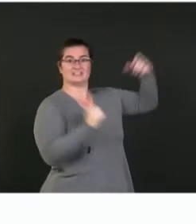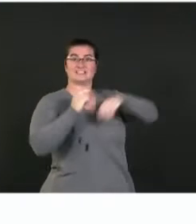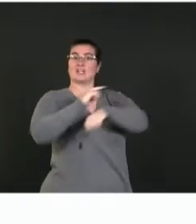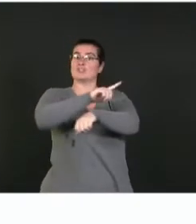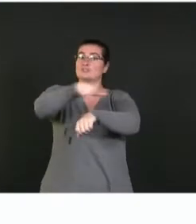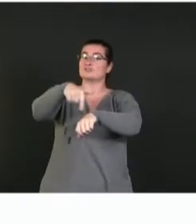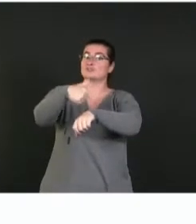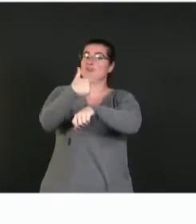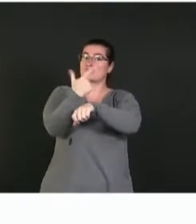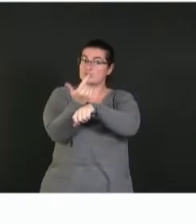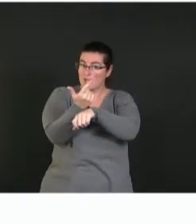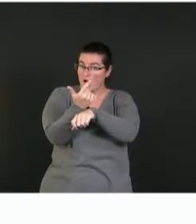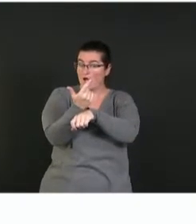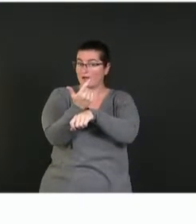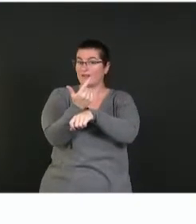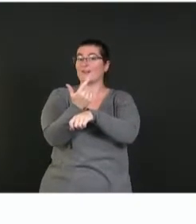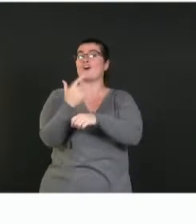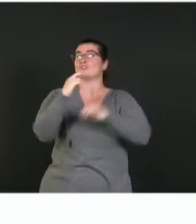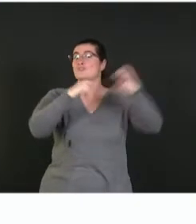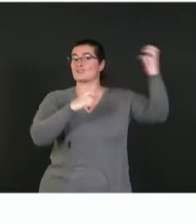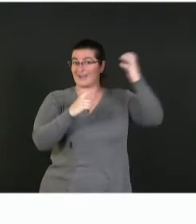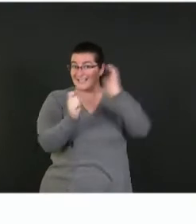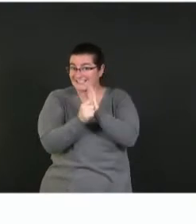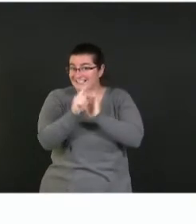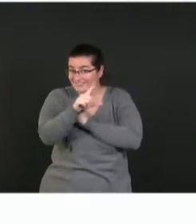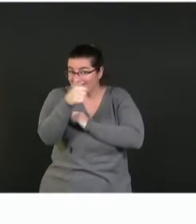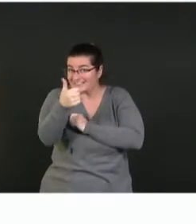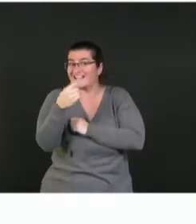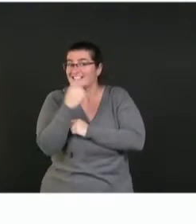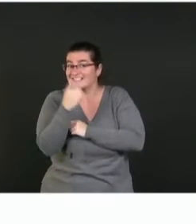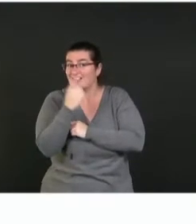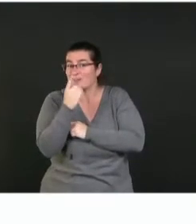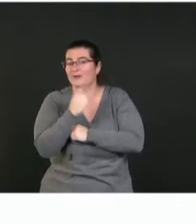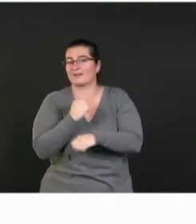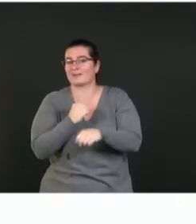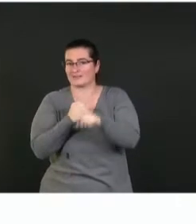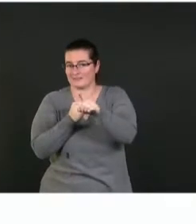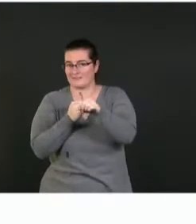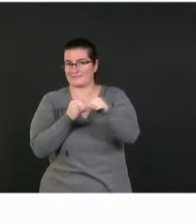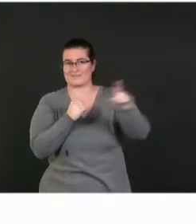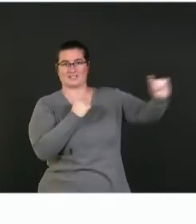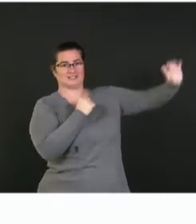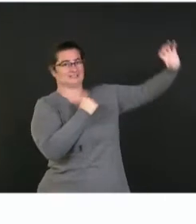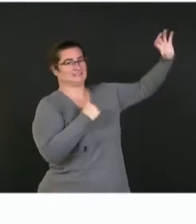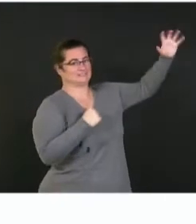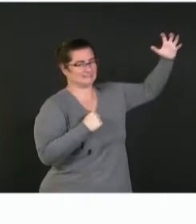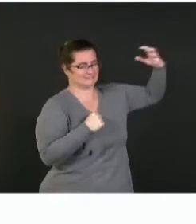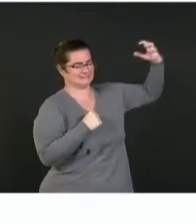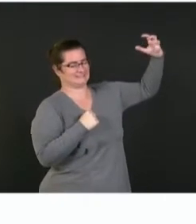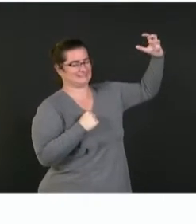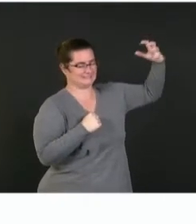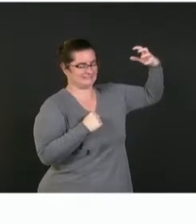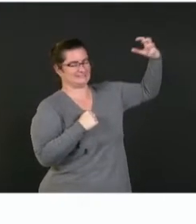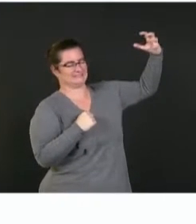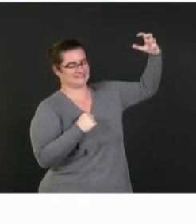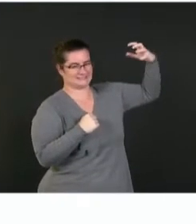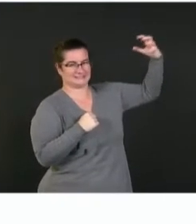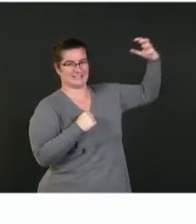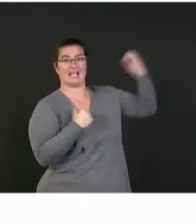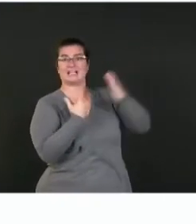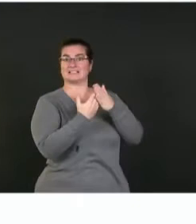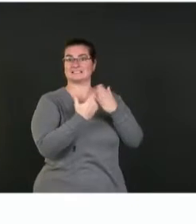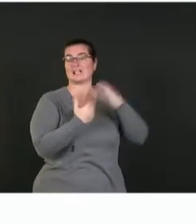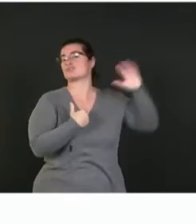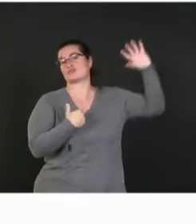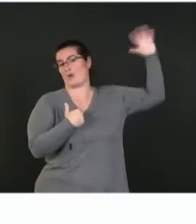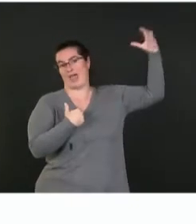21 décembre. Et je parle bien de la nature, là. Le soleil, d'ailleurs, c'est ce qui fait la biodiversité, ce qui fait tout le reste, et qui sont la vraie